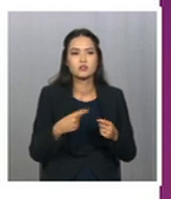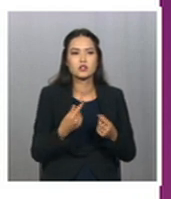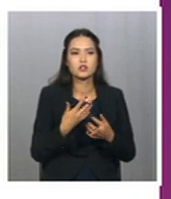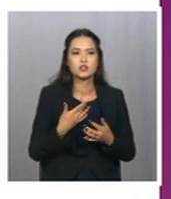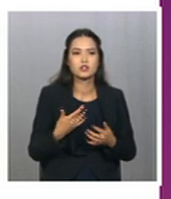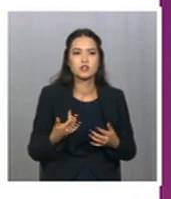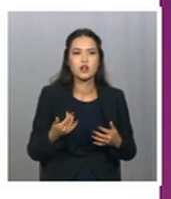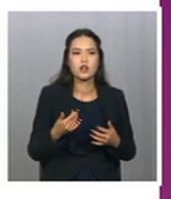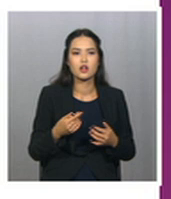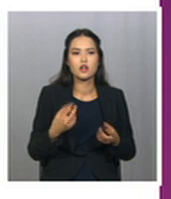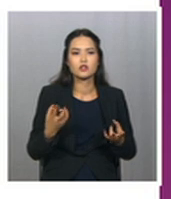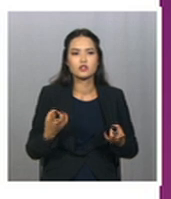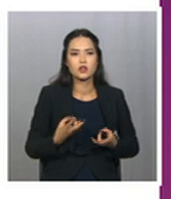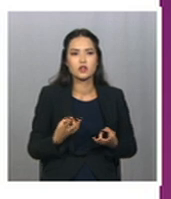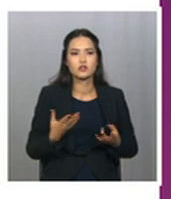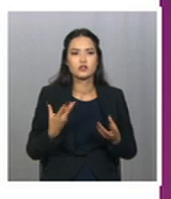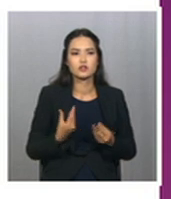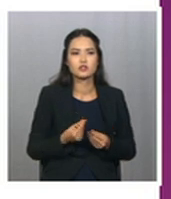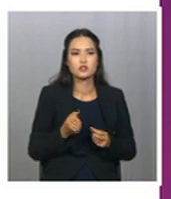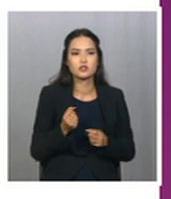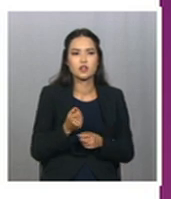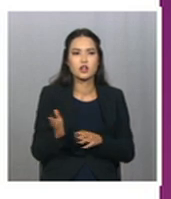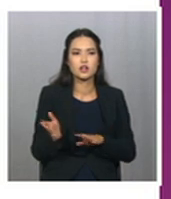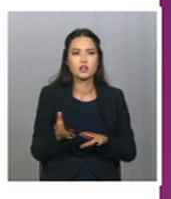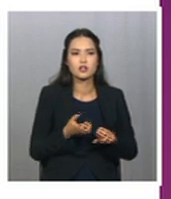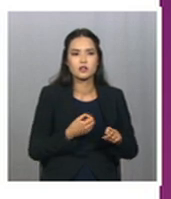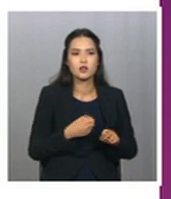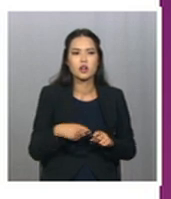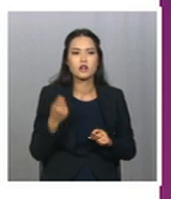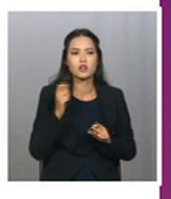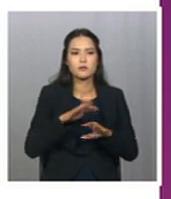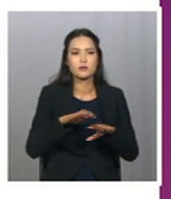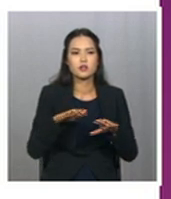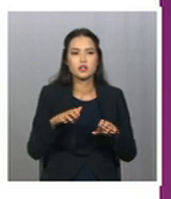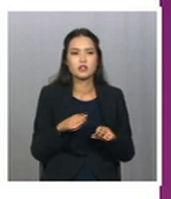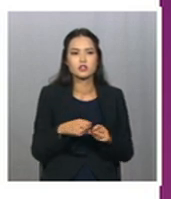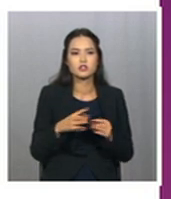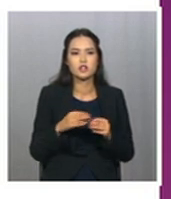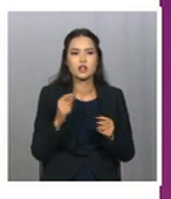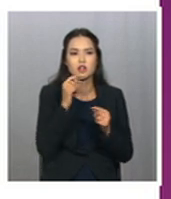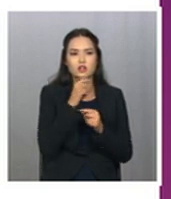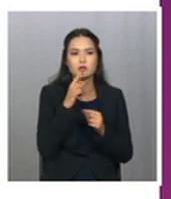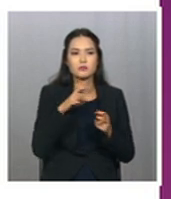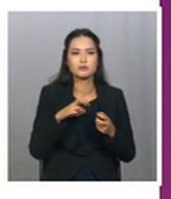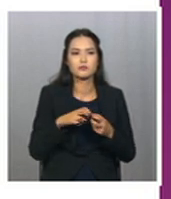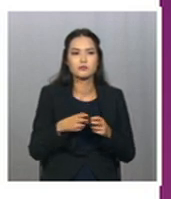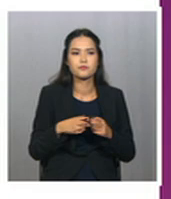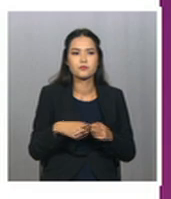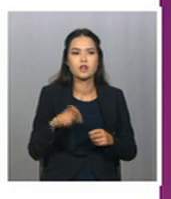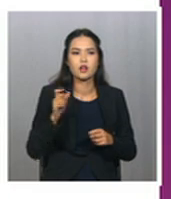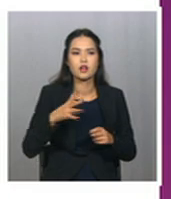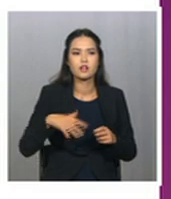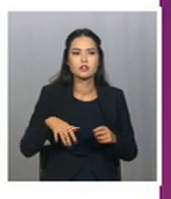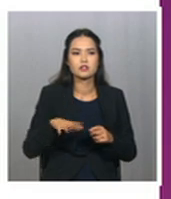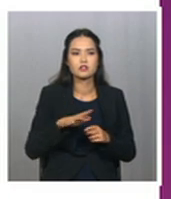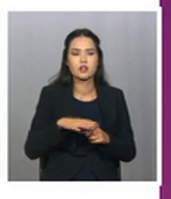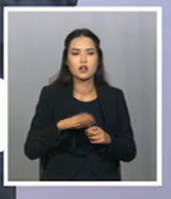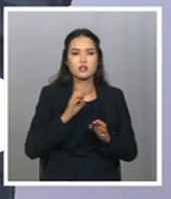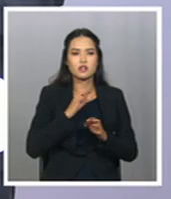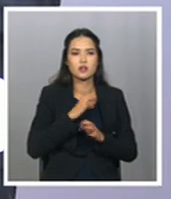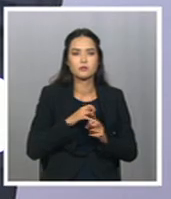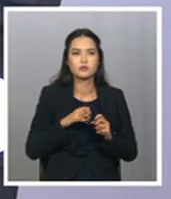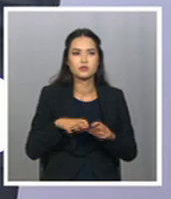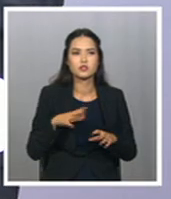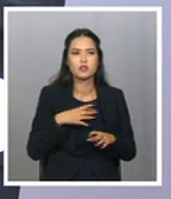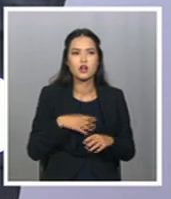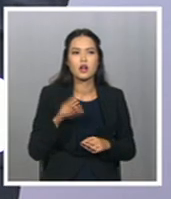құлдыққа тұрақты түрде әкету, жаулап алынған жерлердің экономикасын әлсіретіп, халықтың дамуын тежеді.